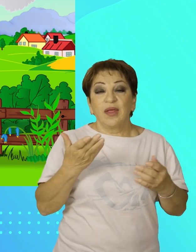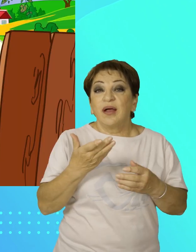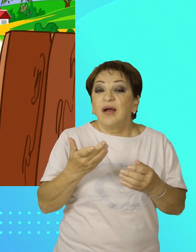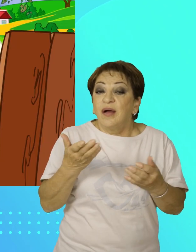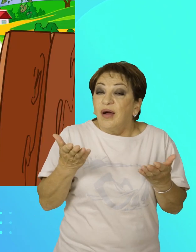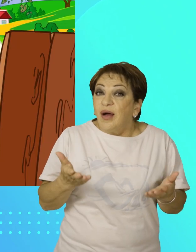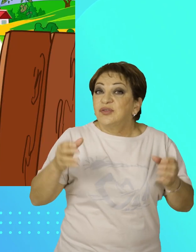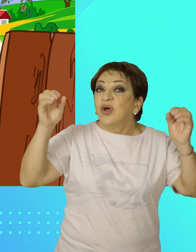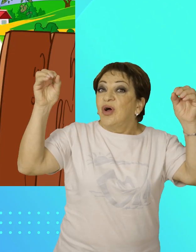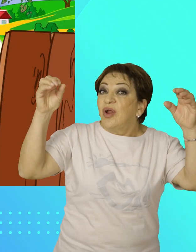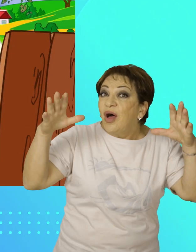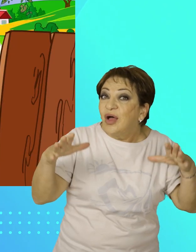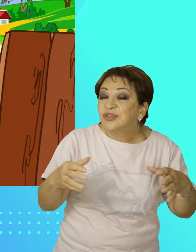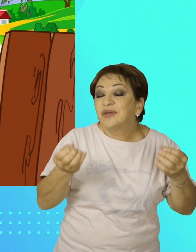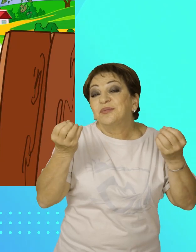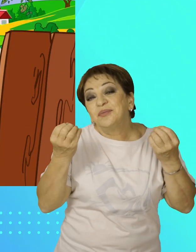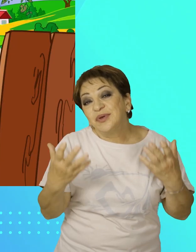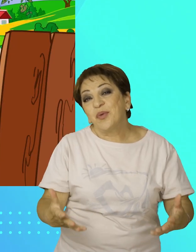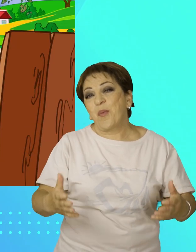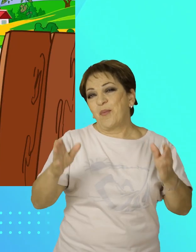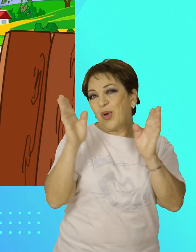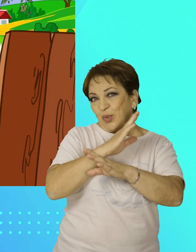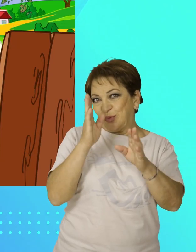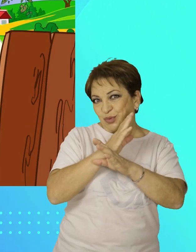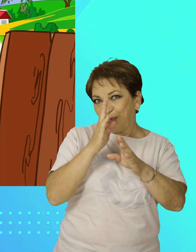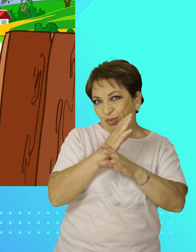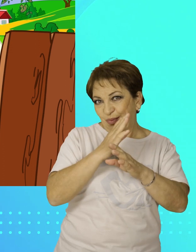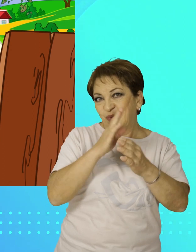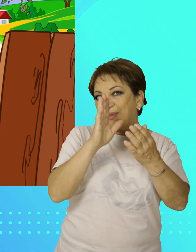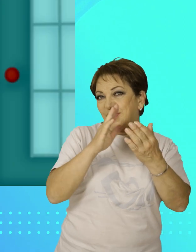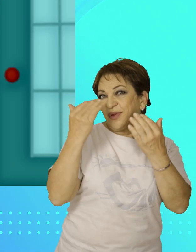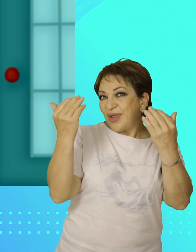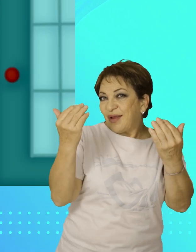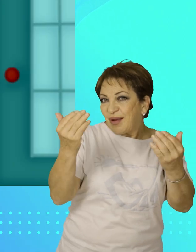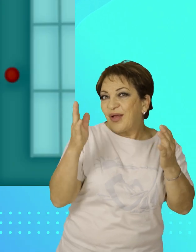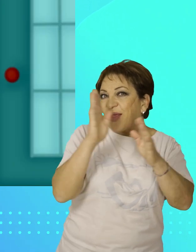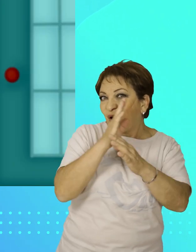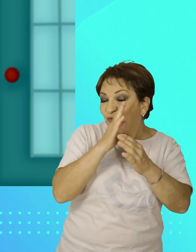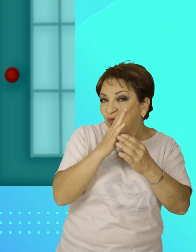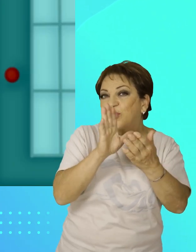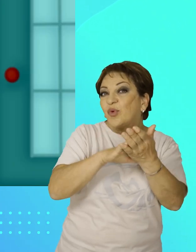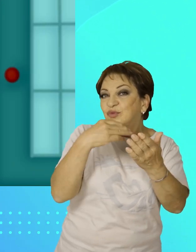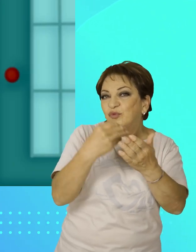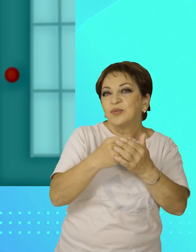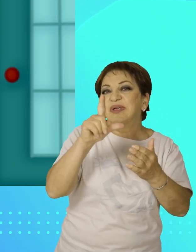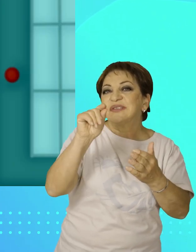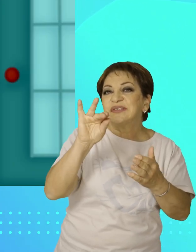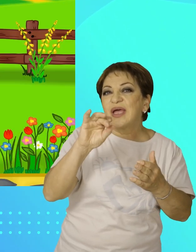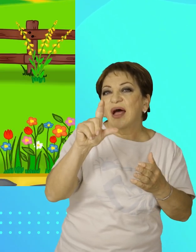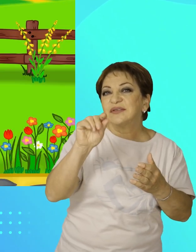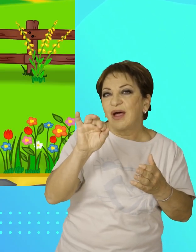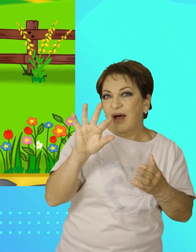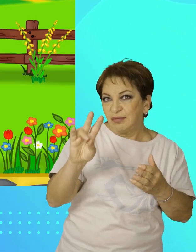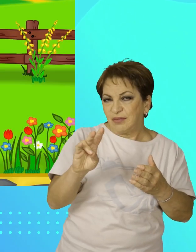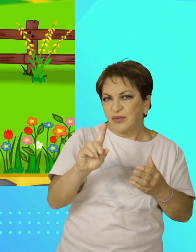Այս սրաշկը պարզպես բնության պարձ երևույթ է, եվ կոչվում է ծիացան։